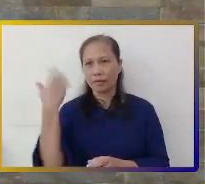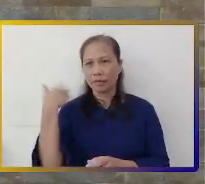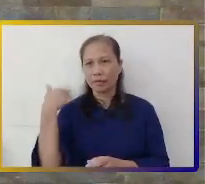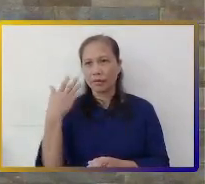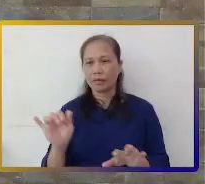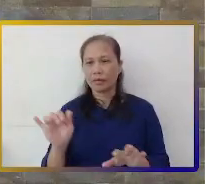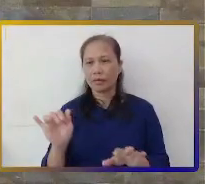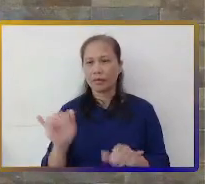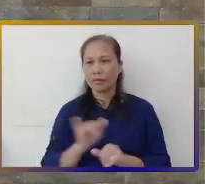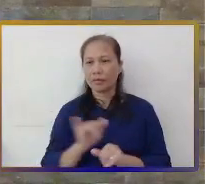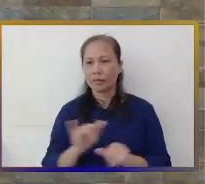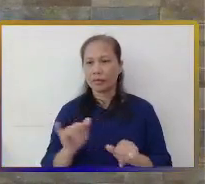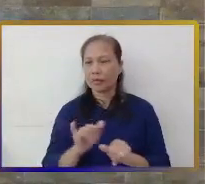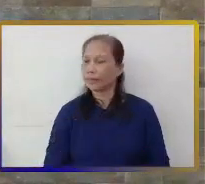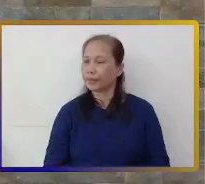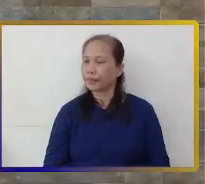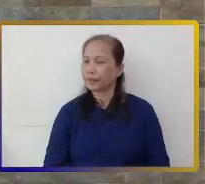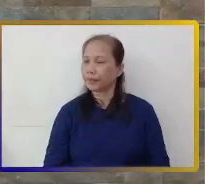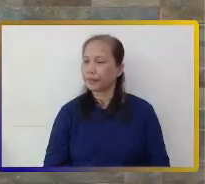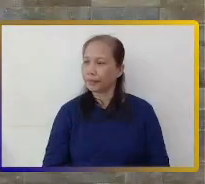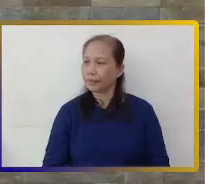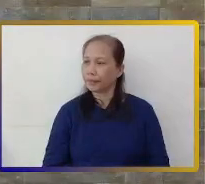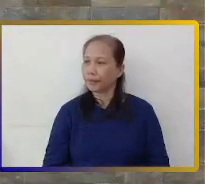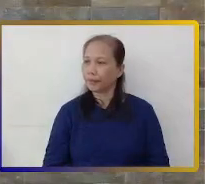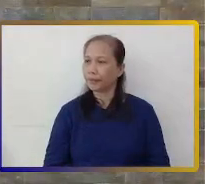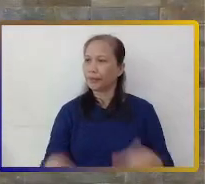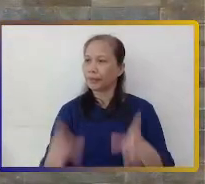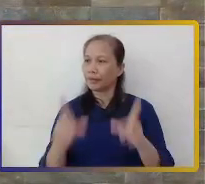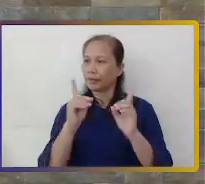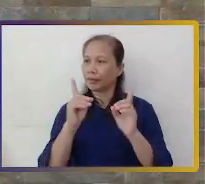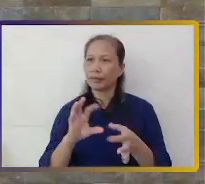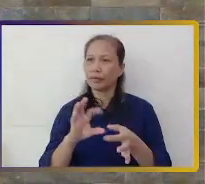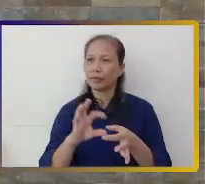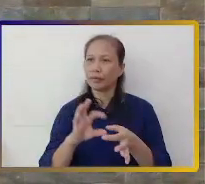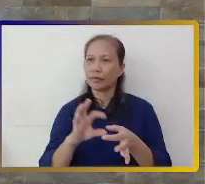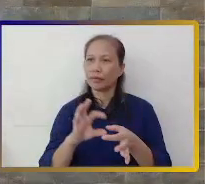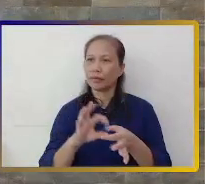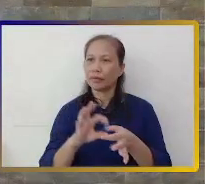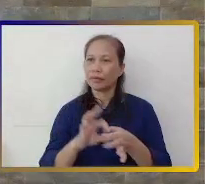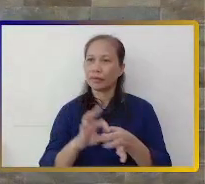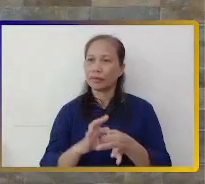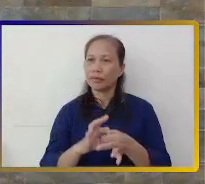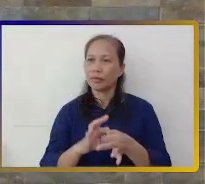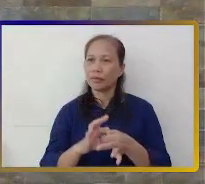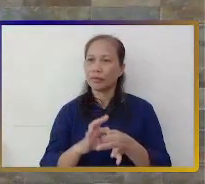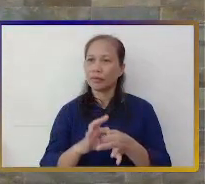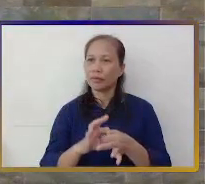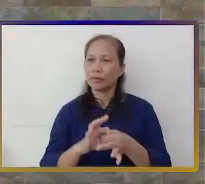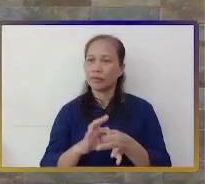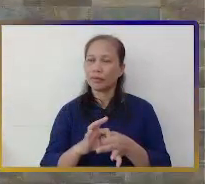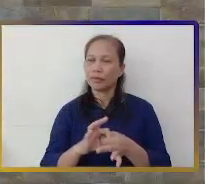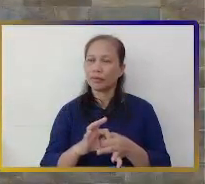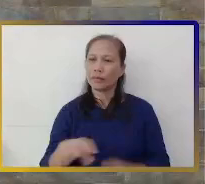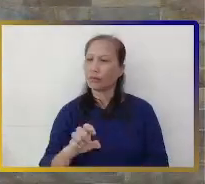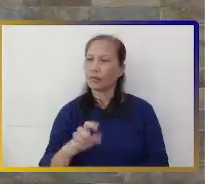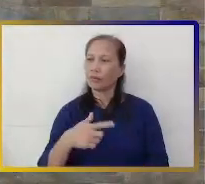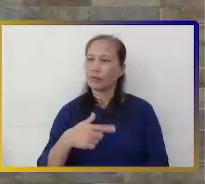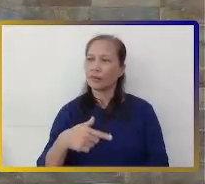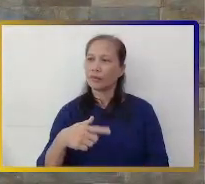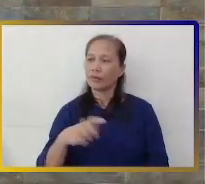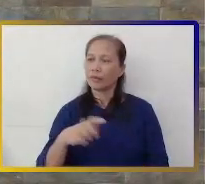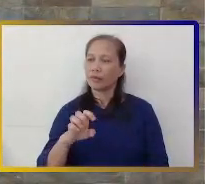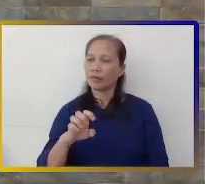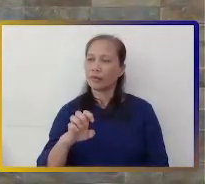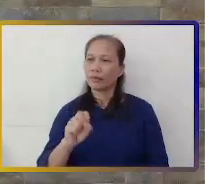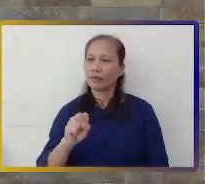albances okay dahil ito ay kinilala as the small colonies of bans na kung saan sila po ay